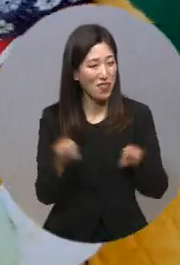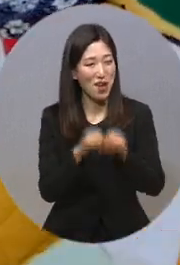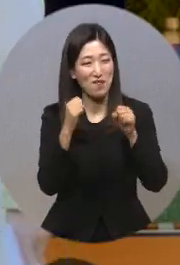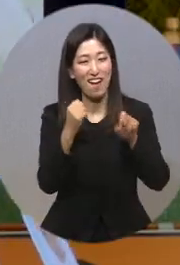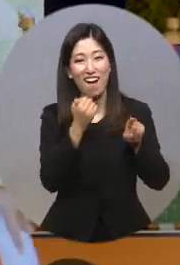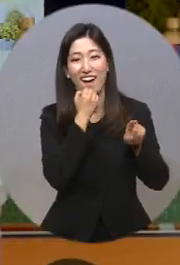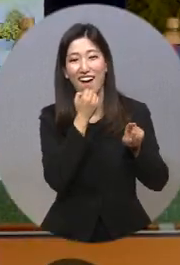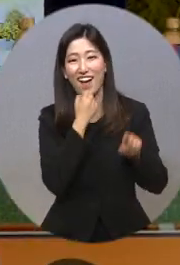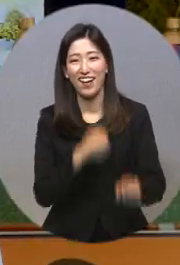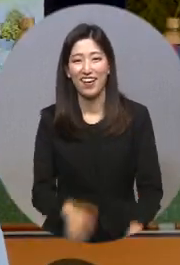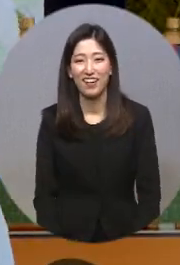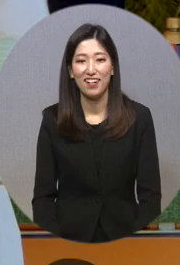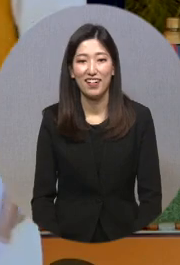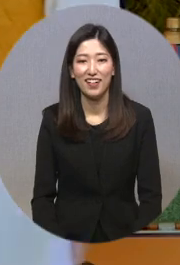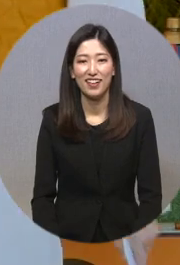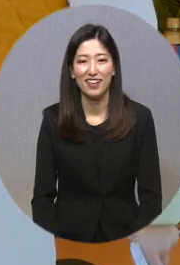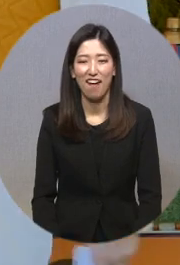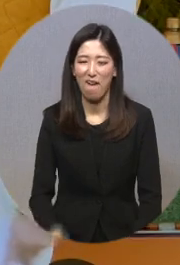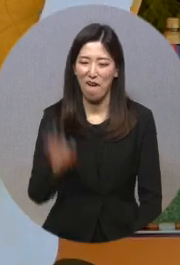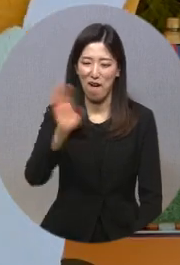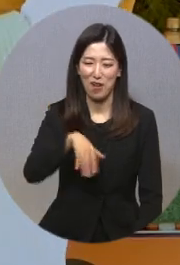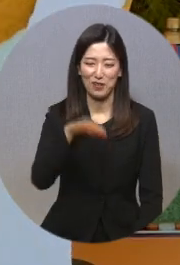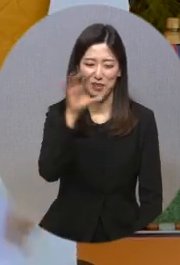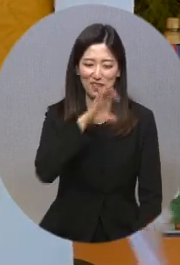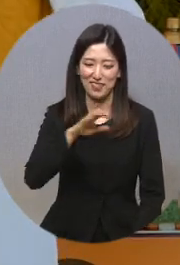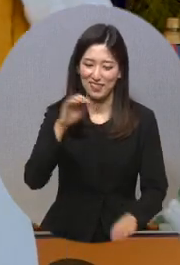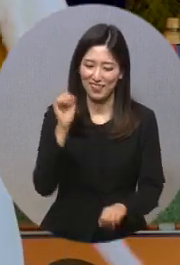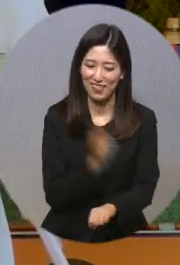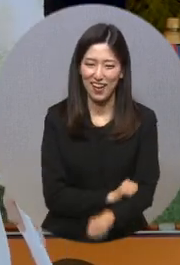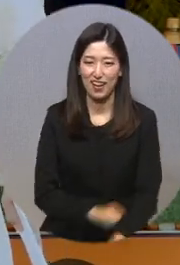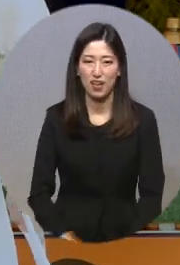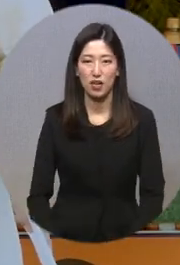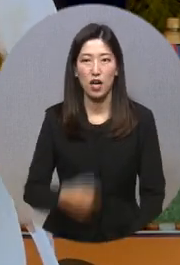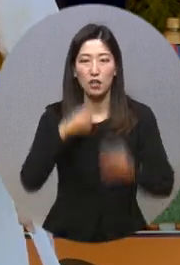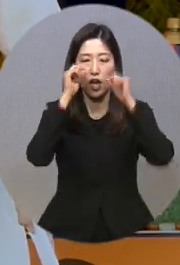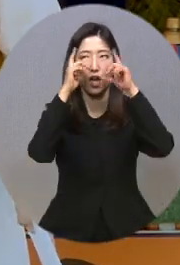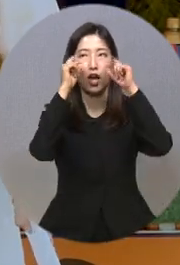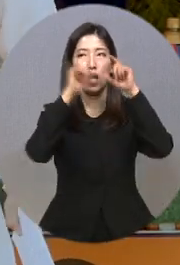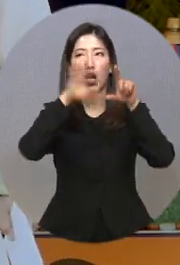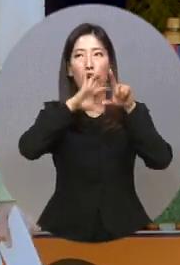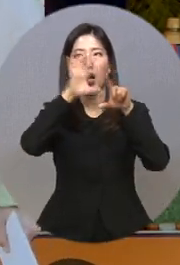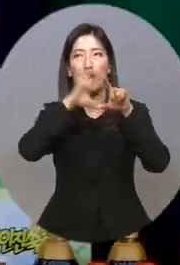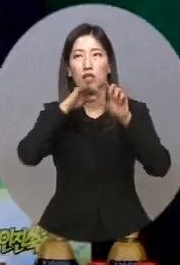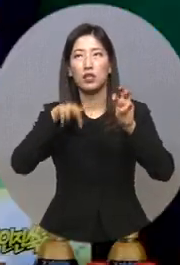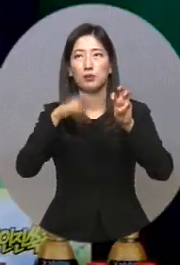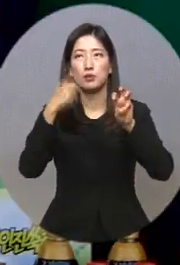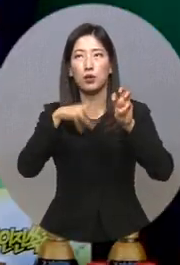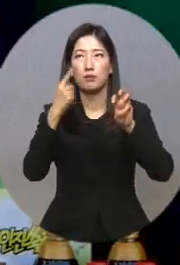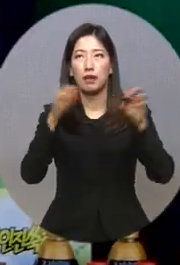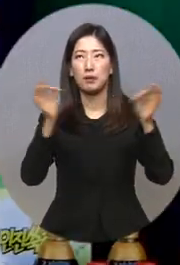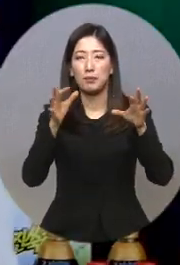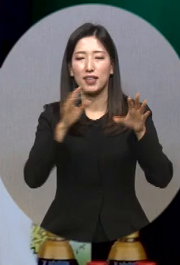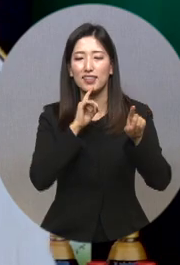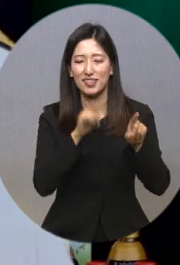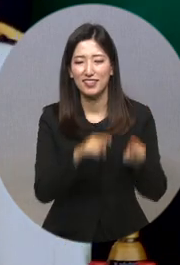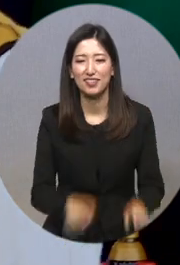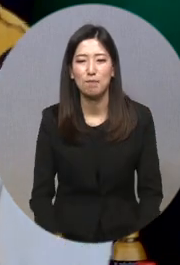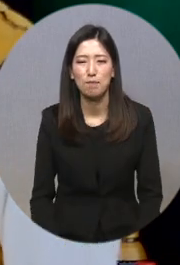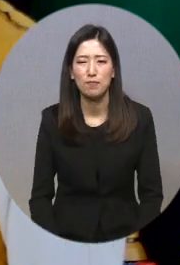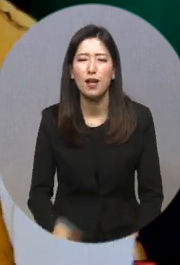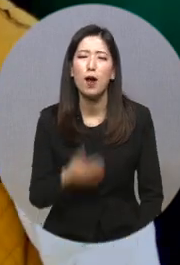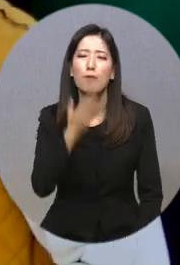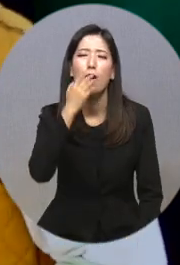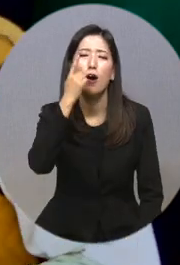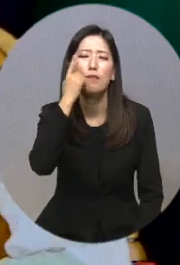대박! 아, 이 정도면 바로 다르구만. 잠을 잘 못 잤다는 거 아닌가? 그래요? 연습원이라고. 아, 먹어봐야 맛을 알고 맛을